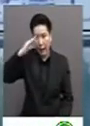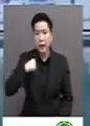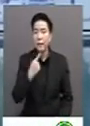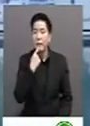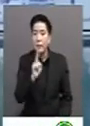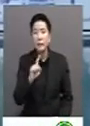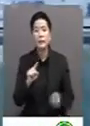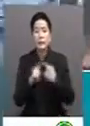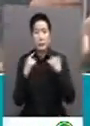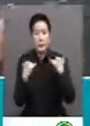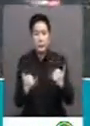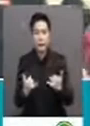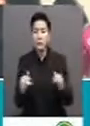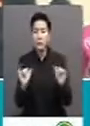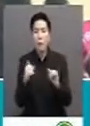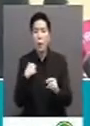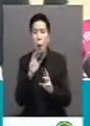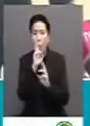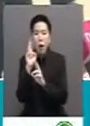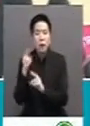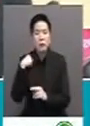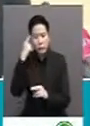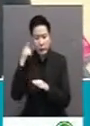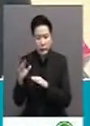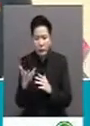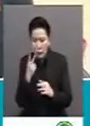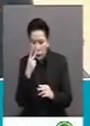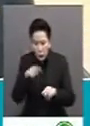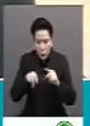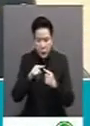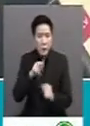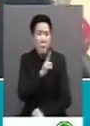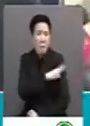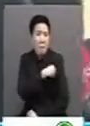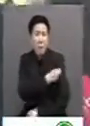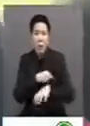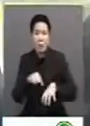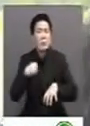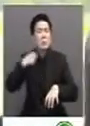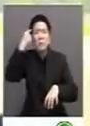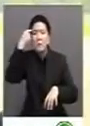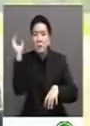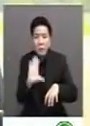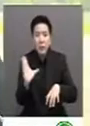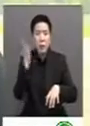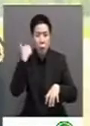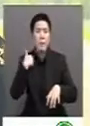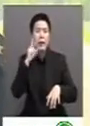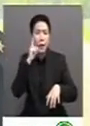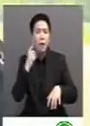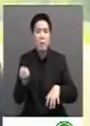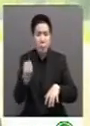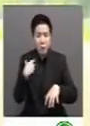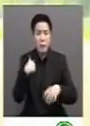ระบุด้วยนะคะว่าไม่ได้มีการระวังว่าจะมีการก่อเหตุที่โรงพยาบาลทั้งที่ก่อนหน้านี้เองนะคะก็มีการข่าวออกมาว่